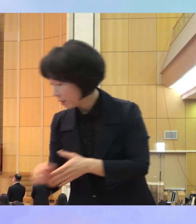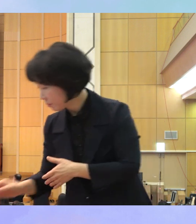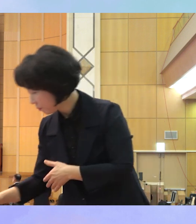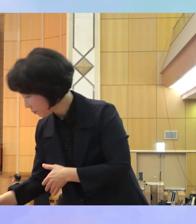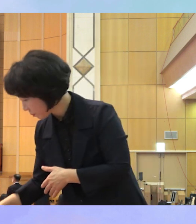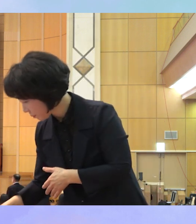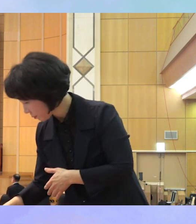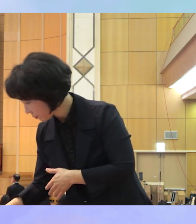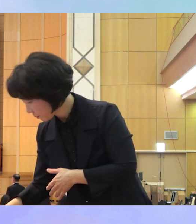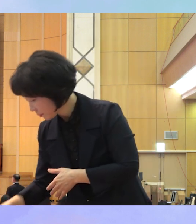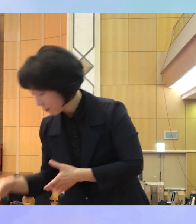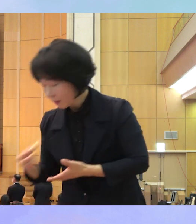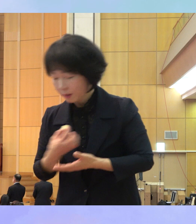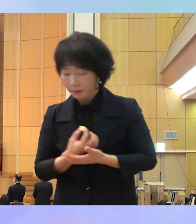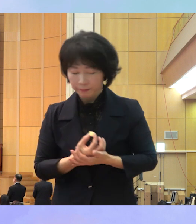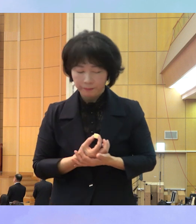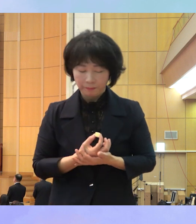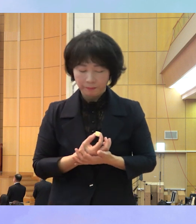당했네.